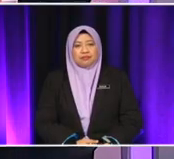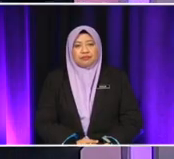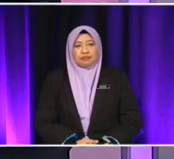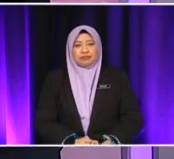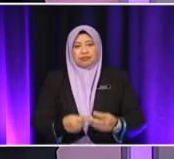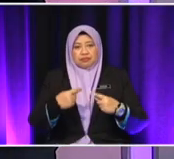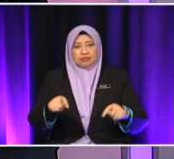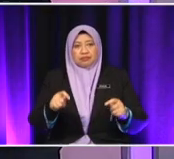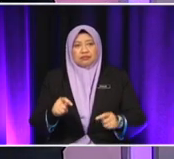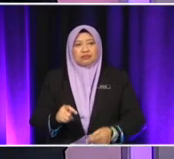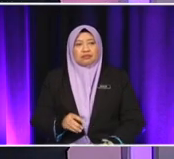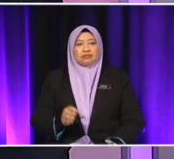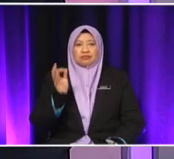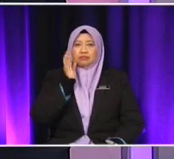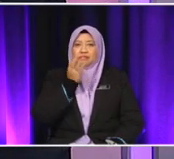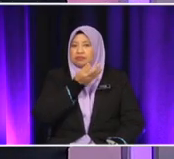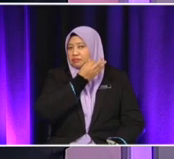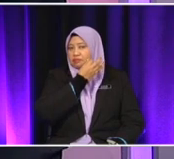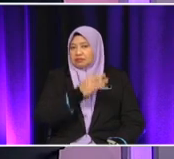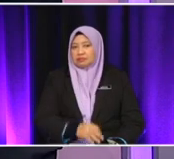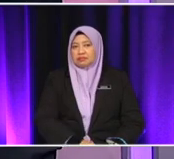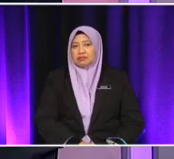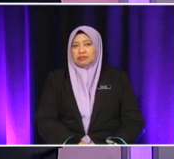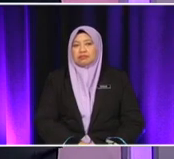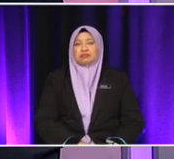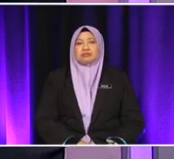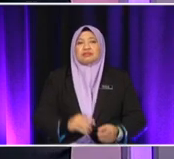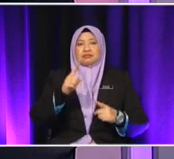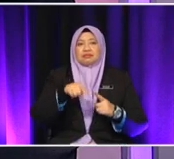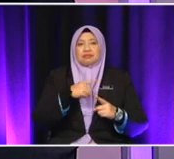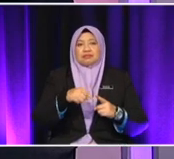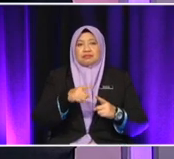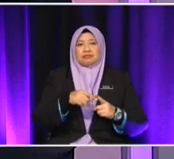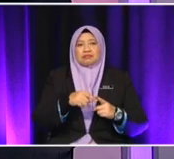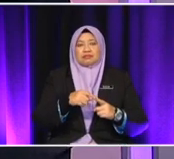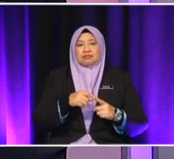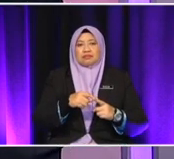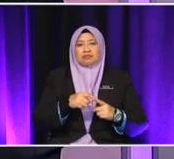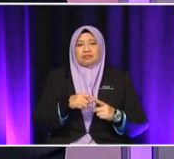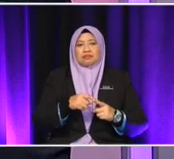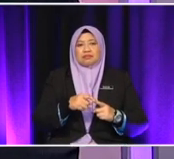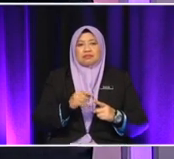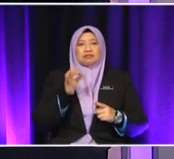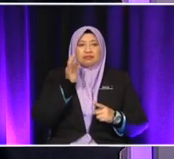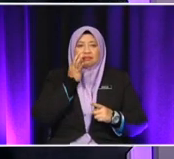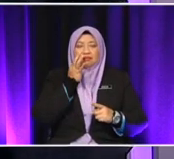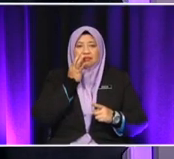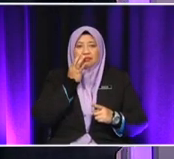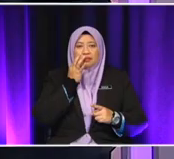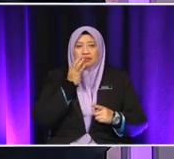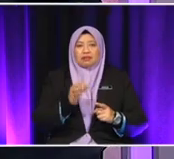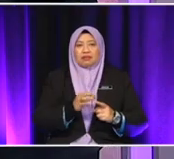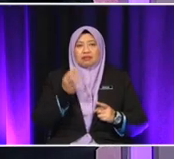dengan keluar bermatamakan keuntungan Apa yang menyebabkan penawaran meningkat atau penawaran